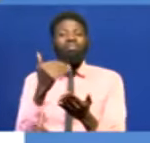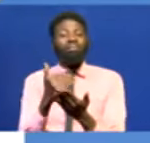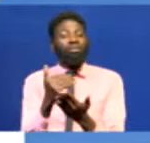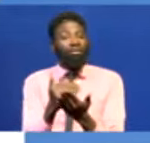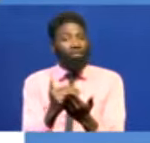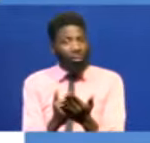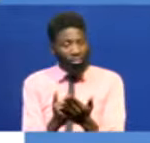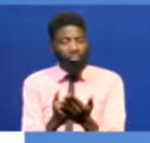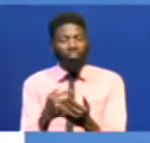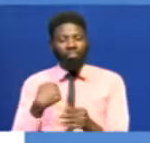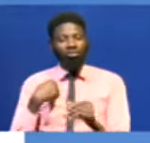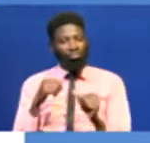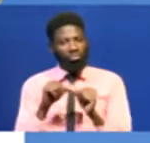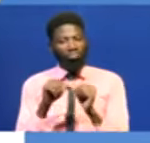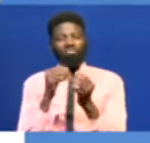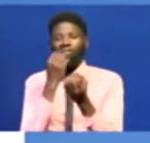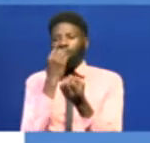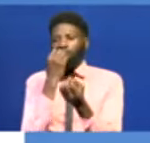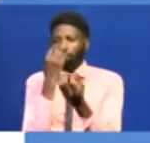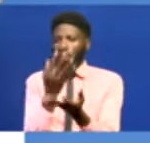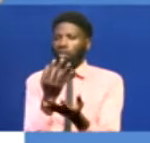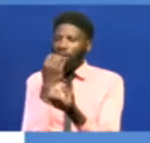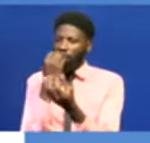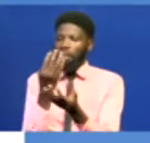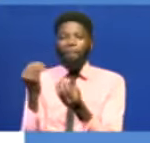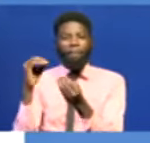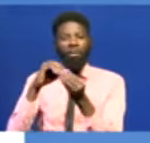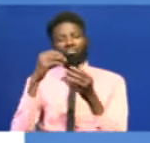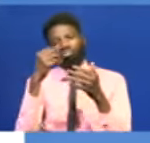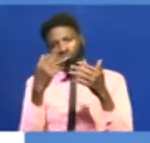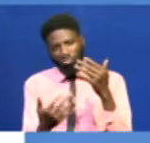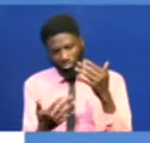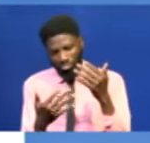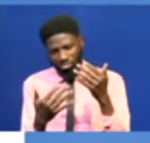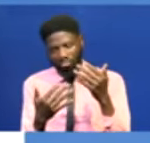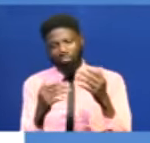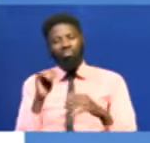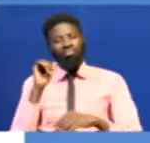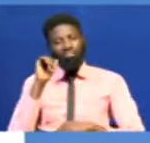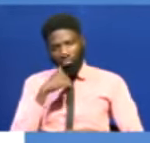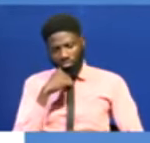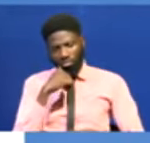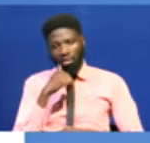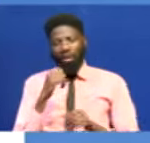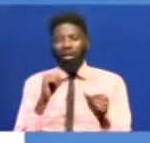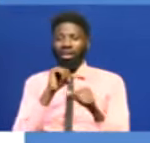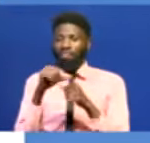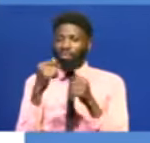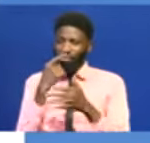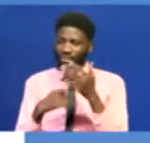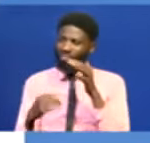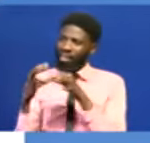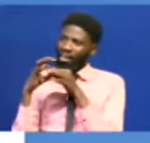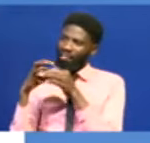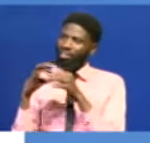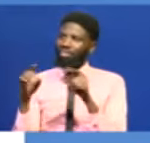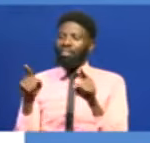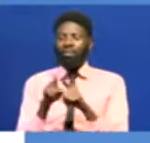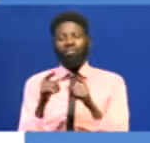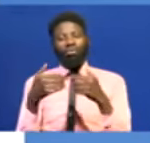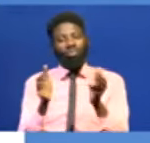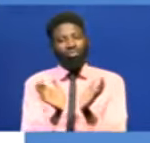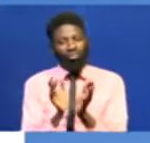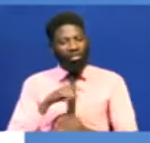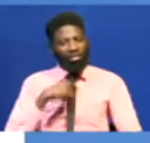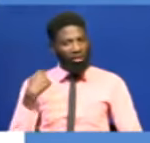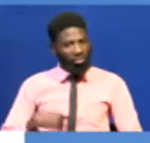kijacho nitaendelea kukuletea mambo mengine yanayovutia kuhusu utamaduni na jamii ya China.